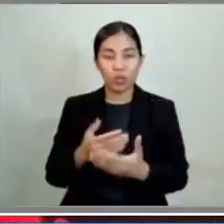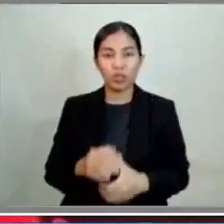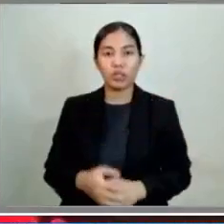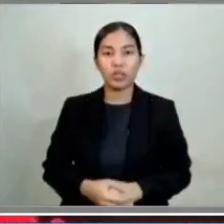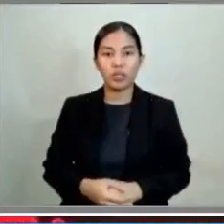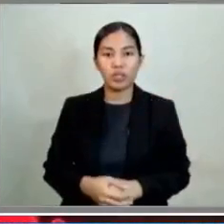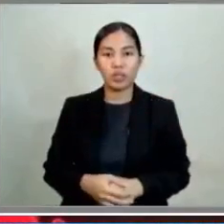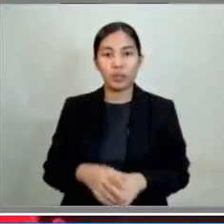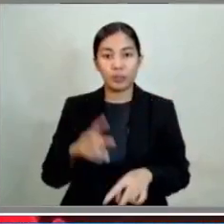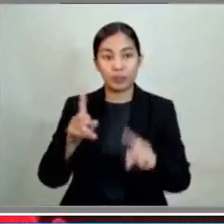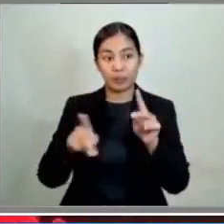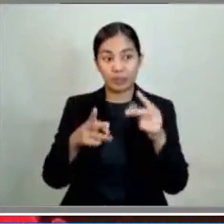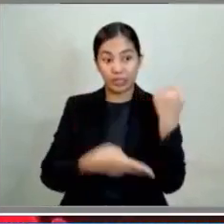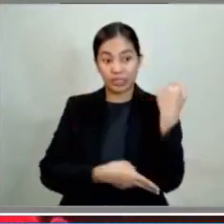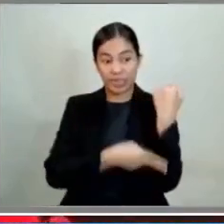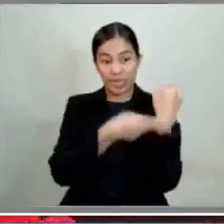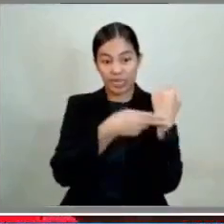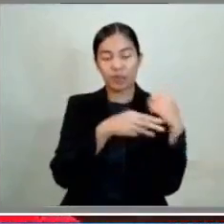nag-transfer sa ibang hotel.